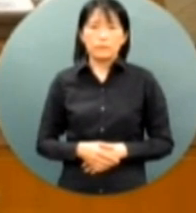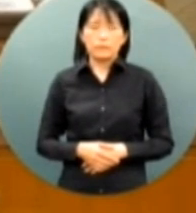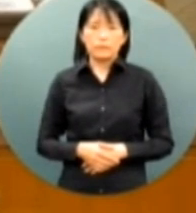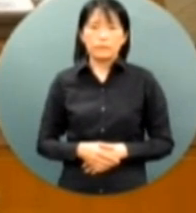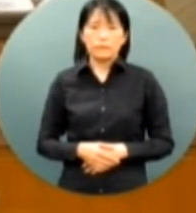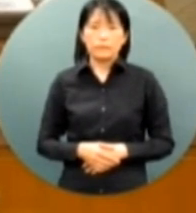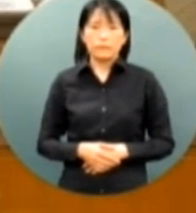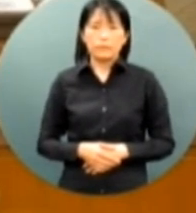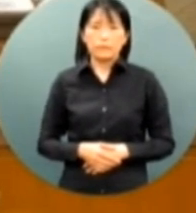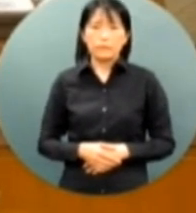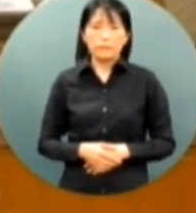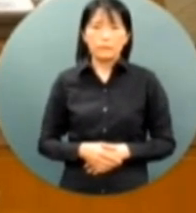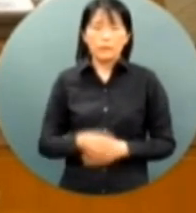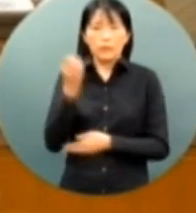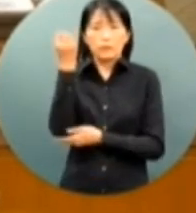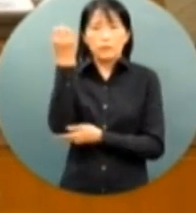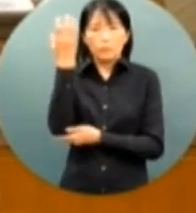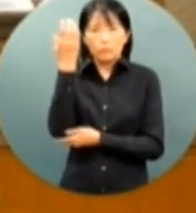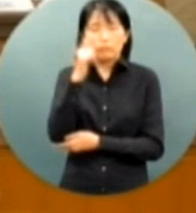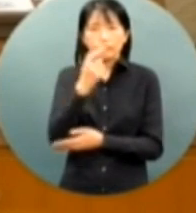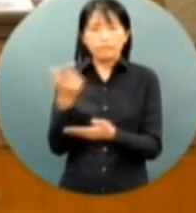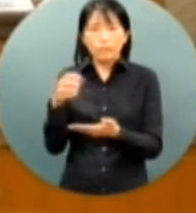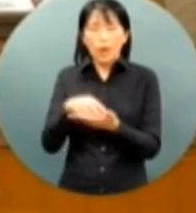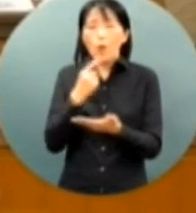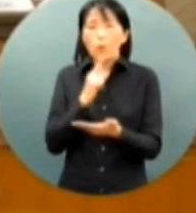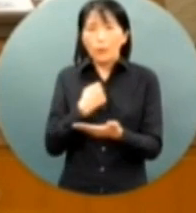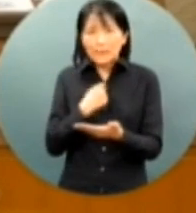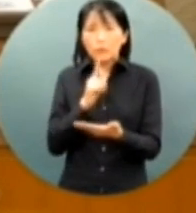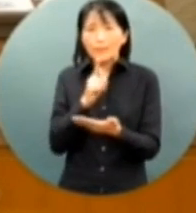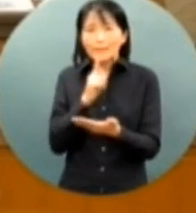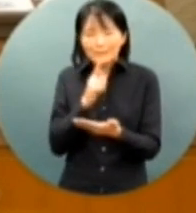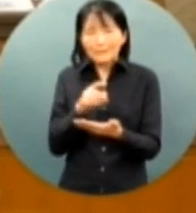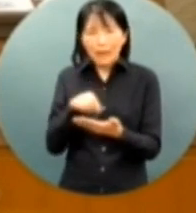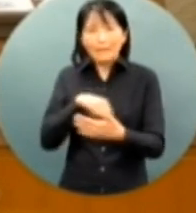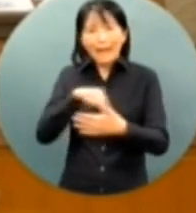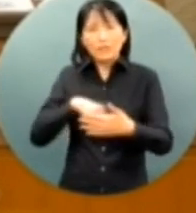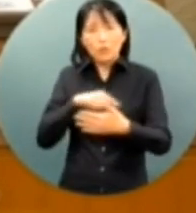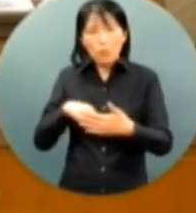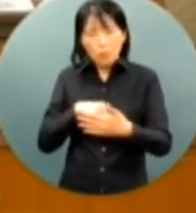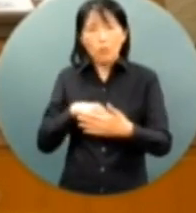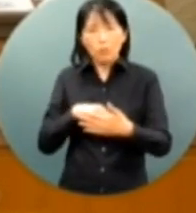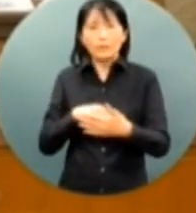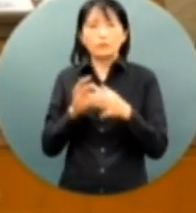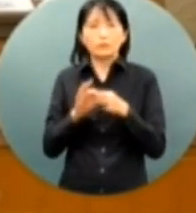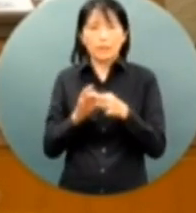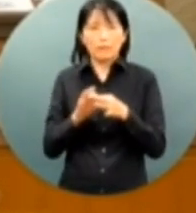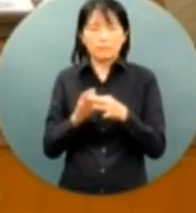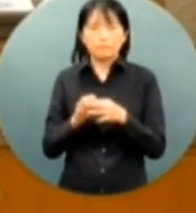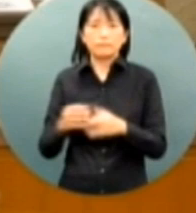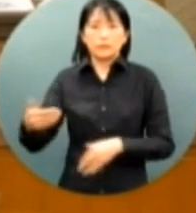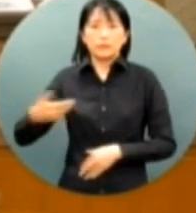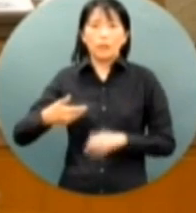私には新聞報道にあった私の発言の真意ということのご質問でございました。